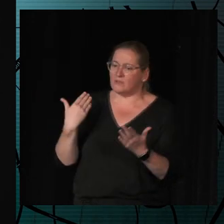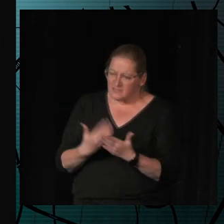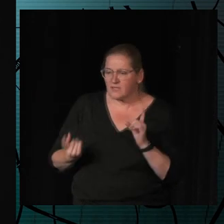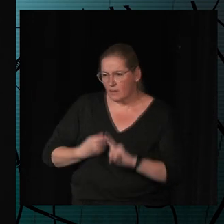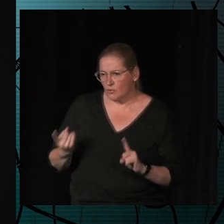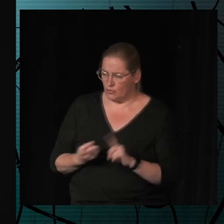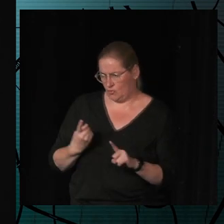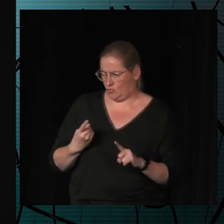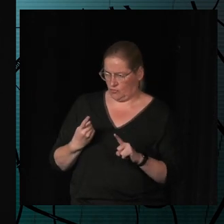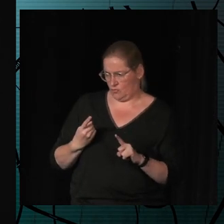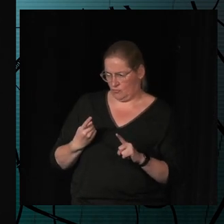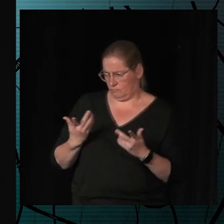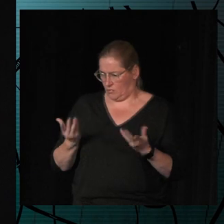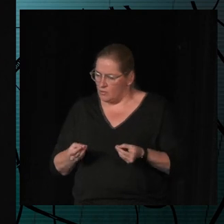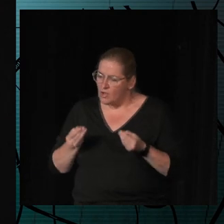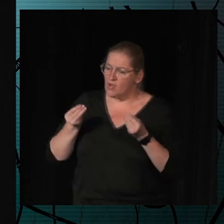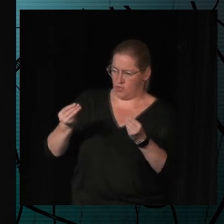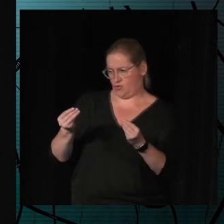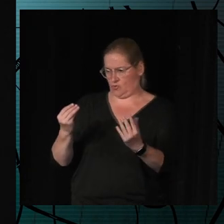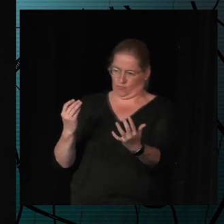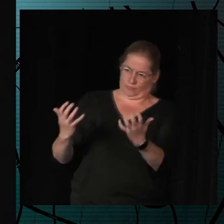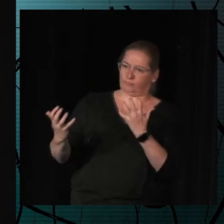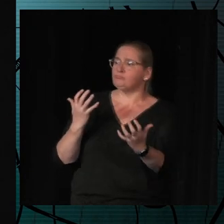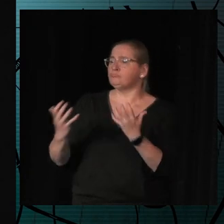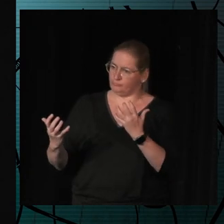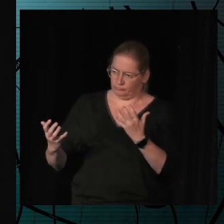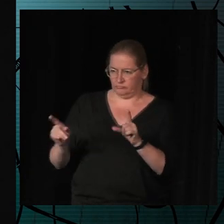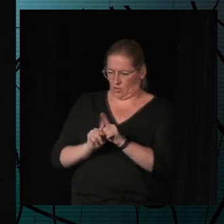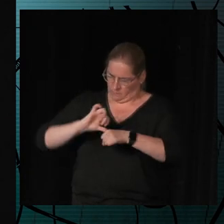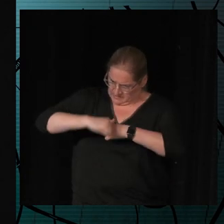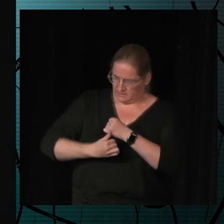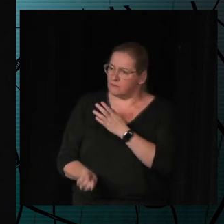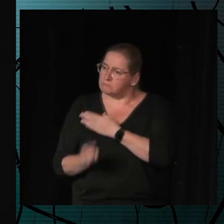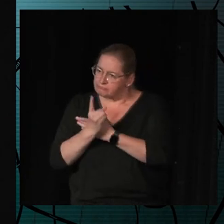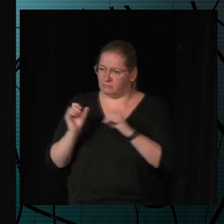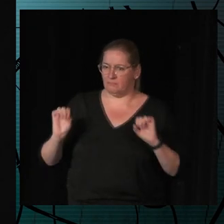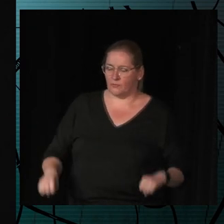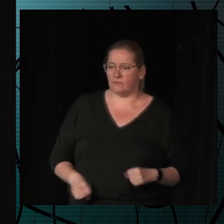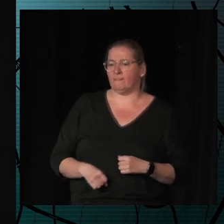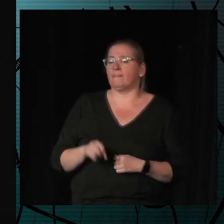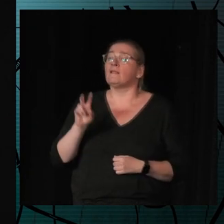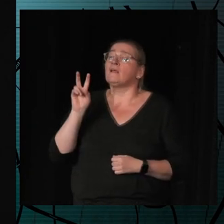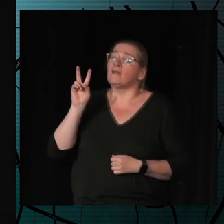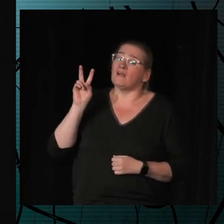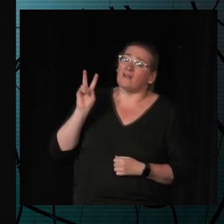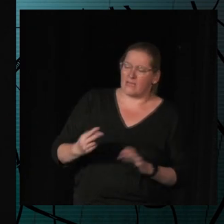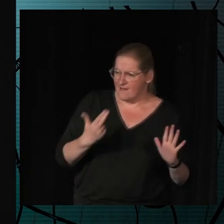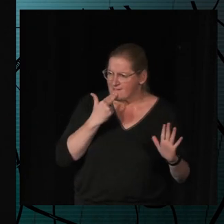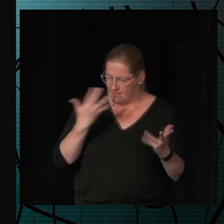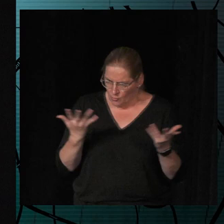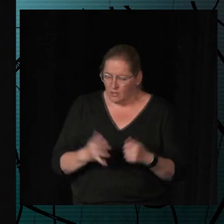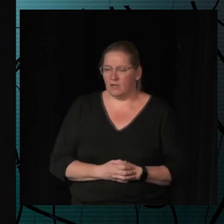de de personnaliser tout ça de de de le transformer de lui donner une un souffle la vraie performance c'est peut-être de donner une